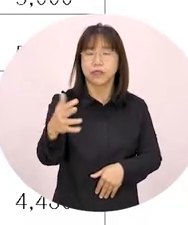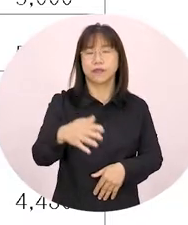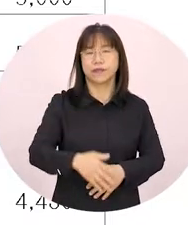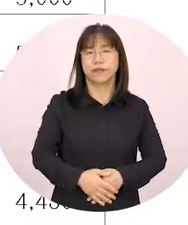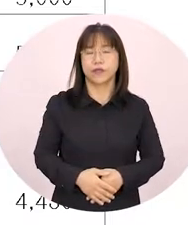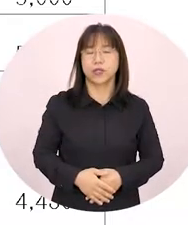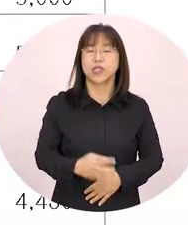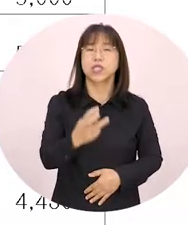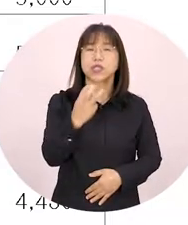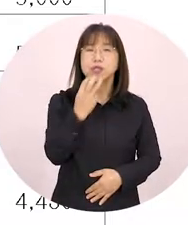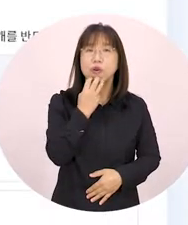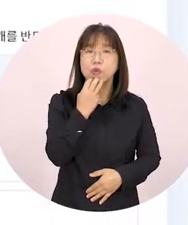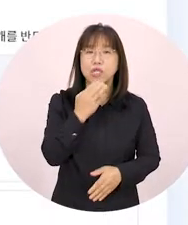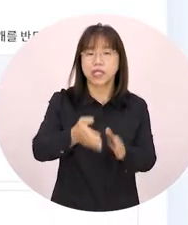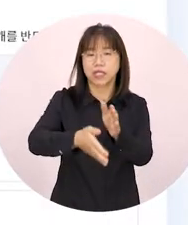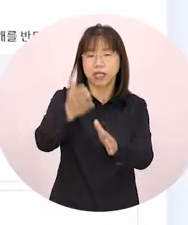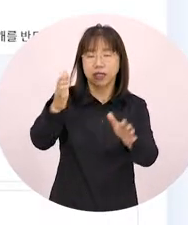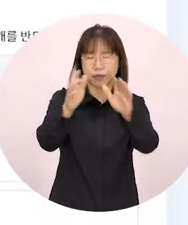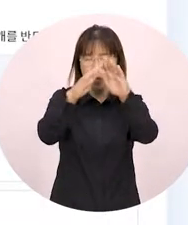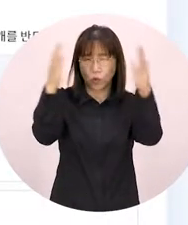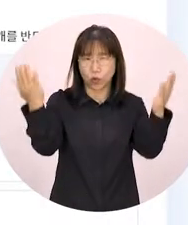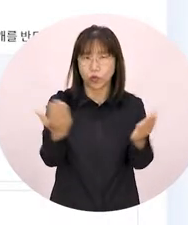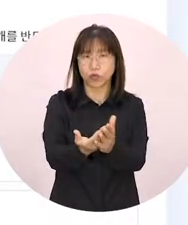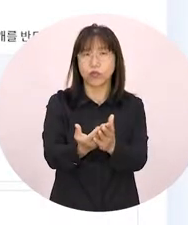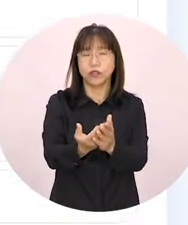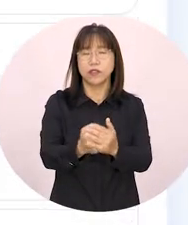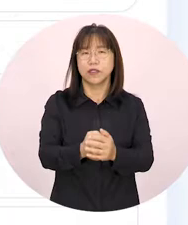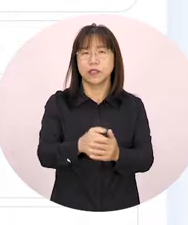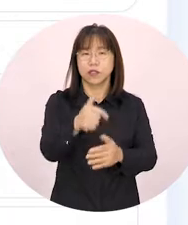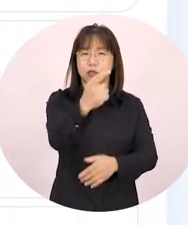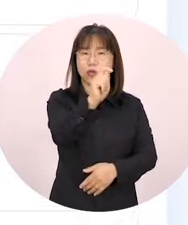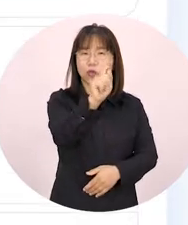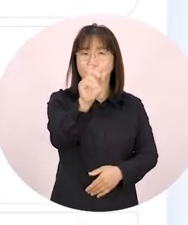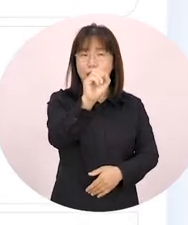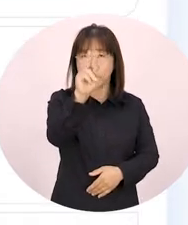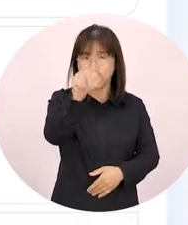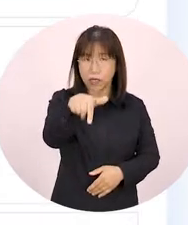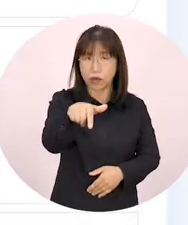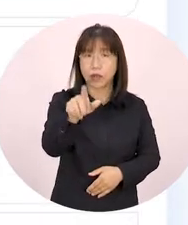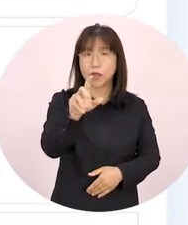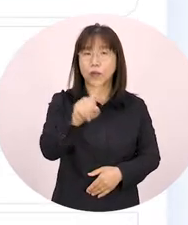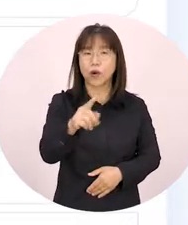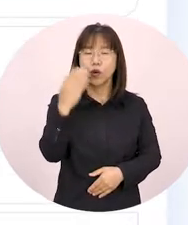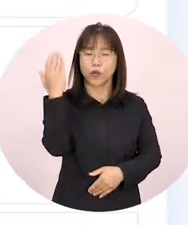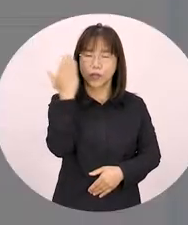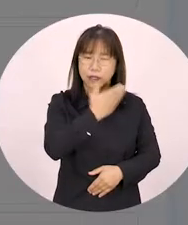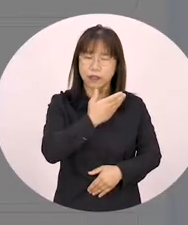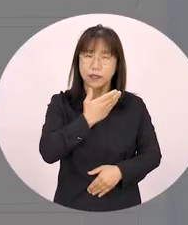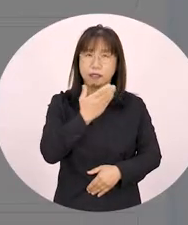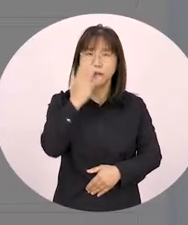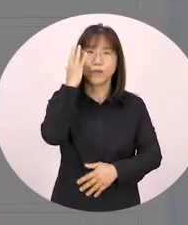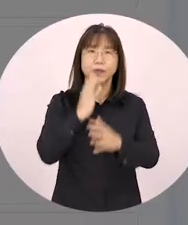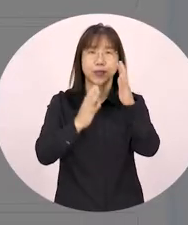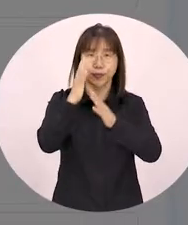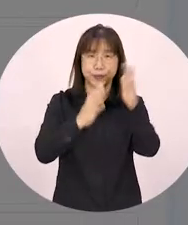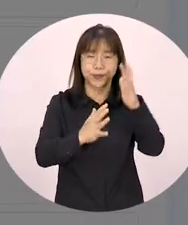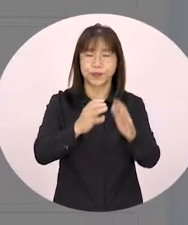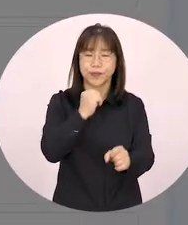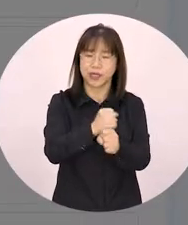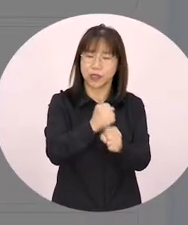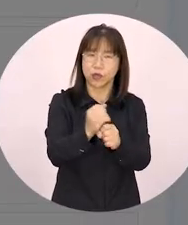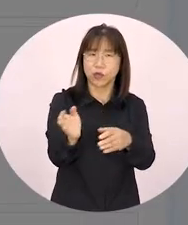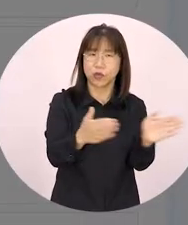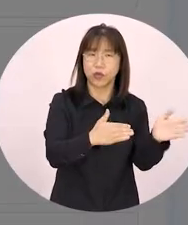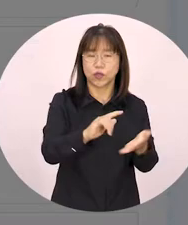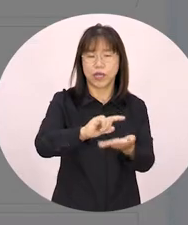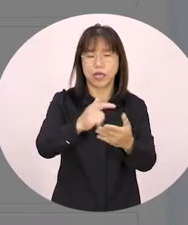66건입니다. 서울시 전체 또는 여러 자치구에 걸쳐 추진되는 광역 제안형 사업에서 쾌적한 녹지대를